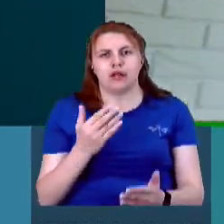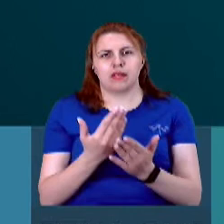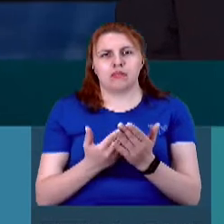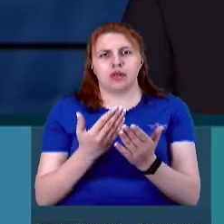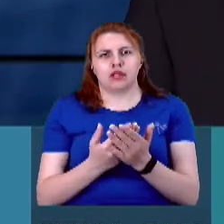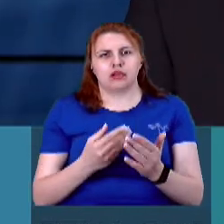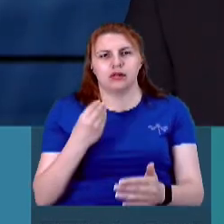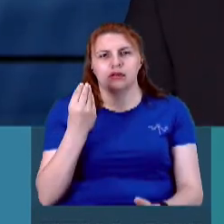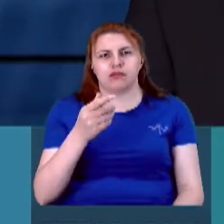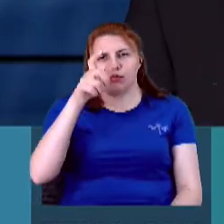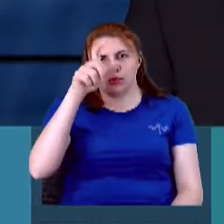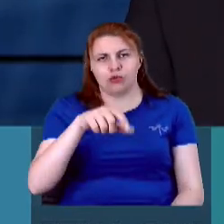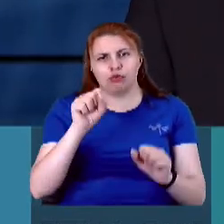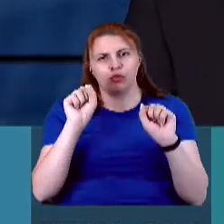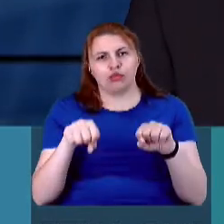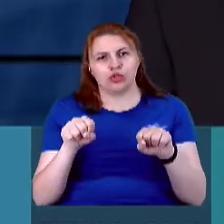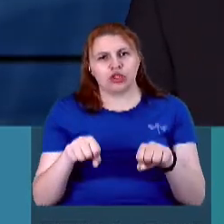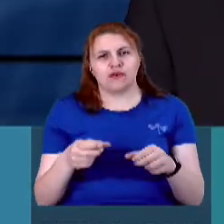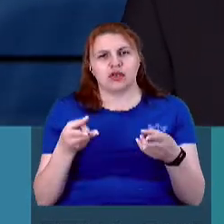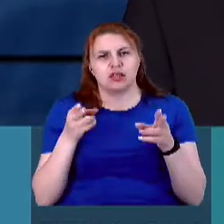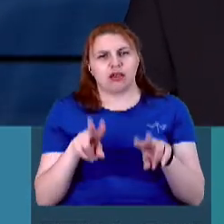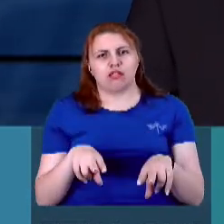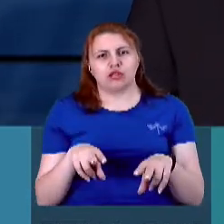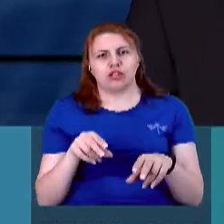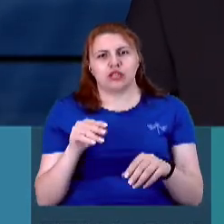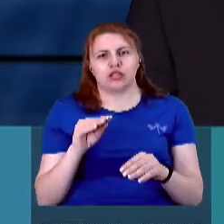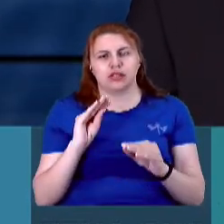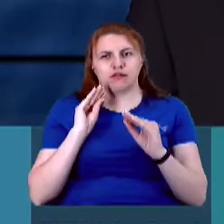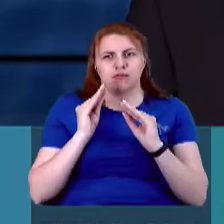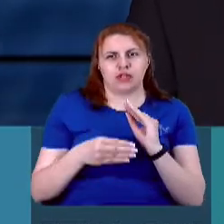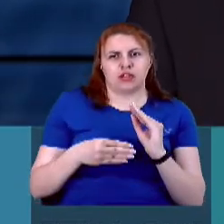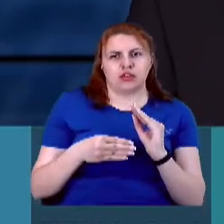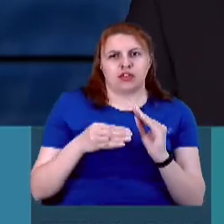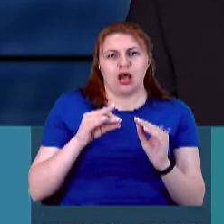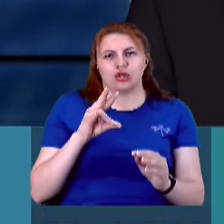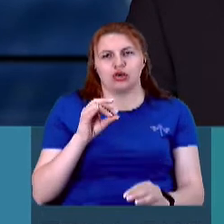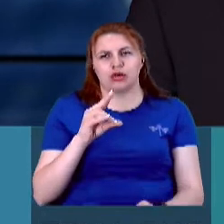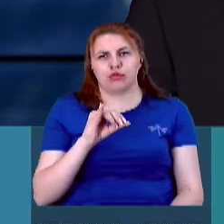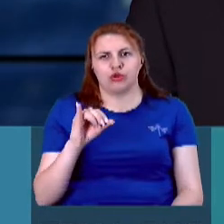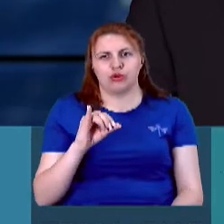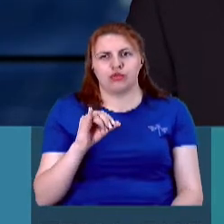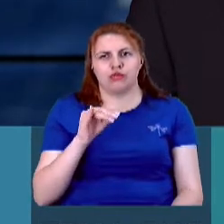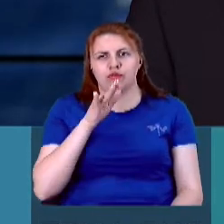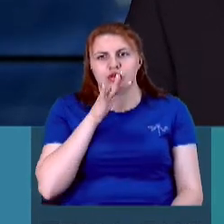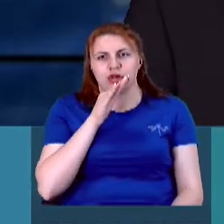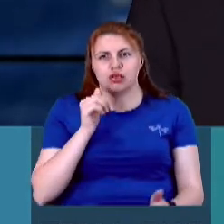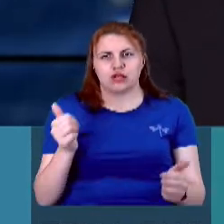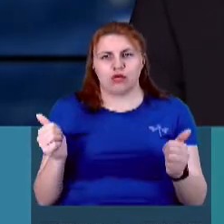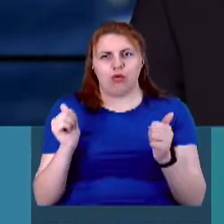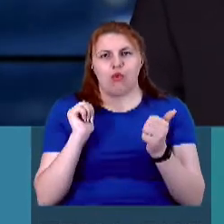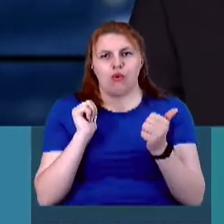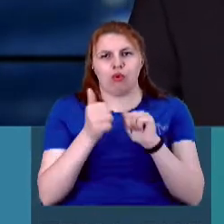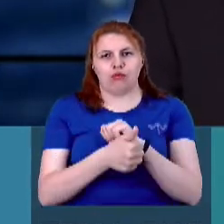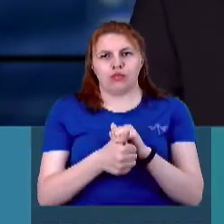наприклад, давала б людині можливість залишитися в тіні, залишитися анонімною під час обміну? Насправді